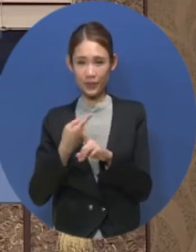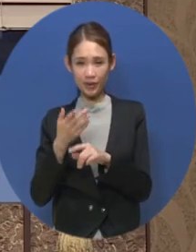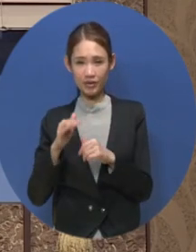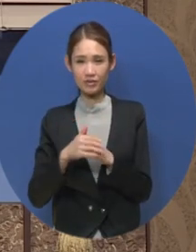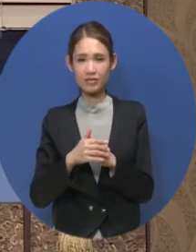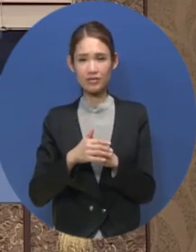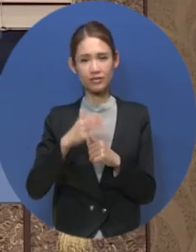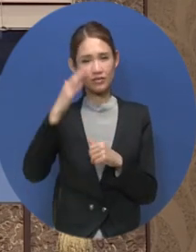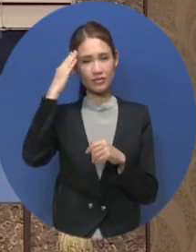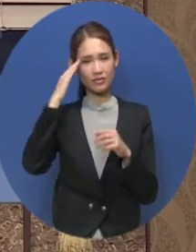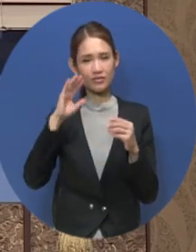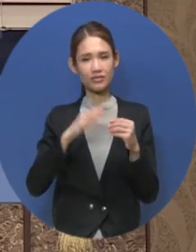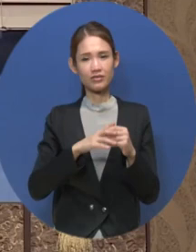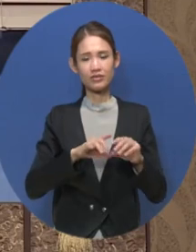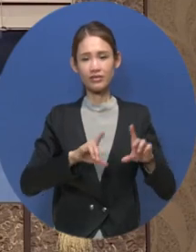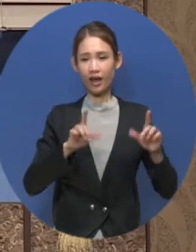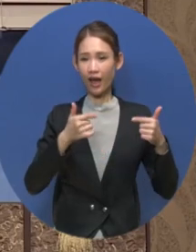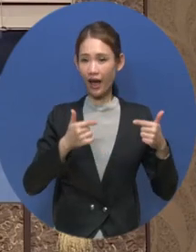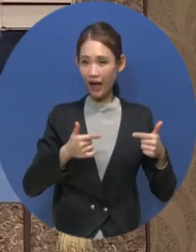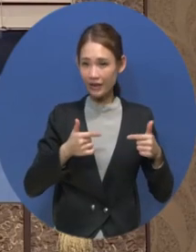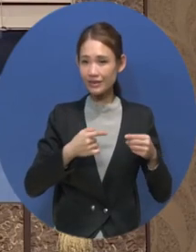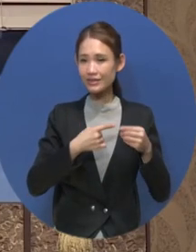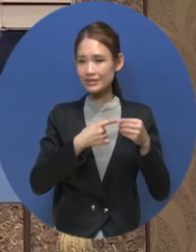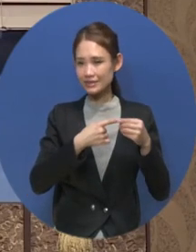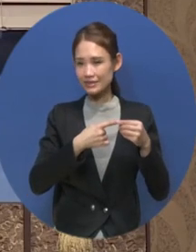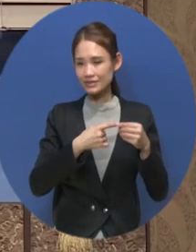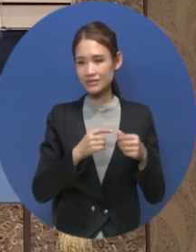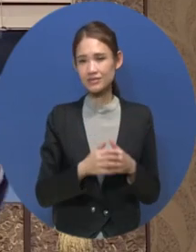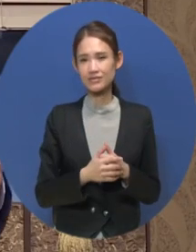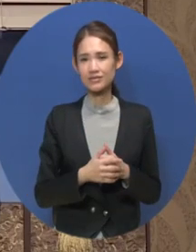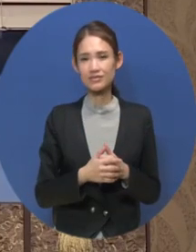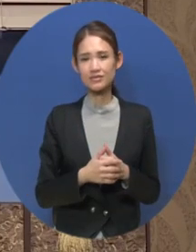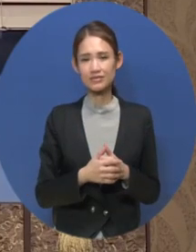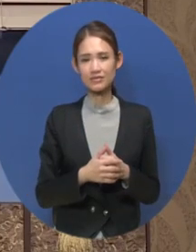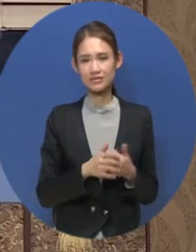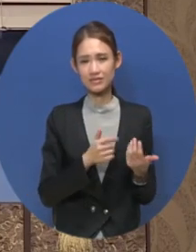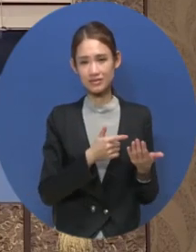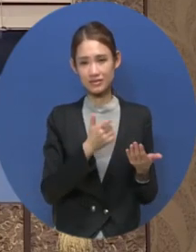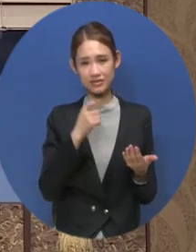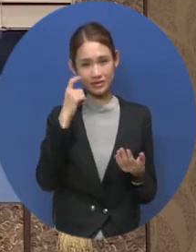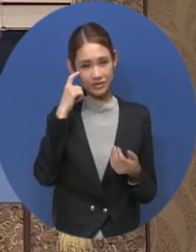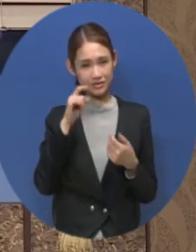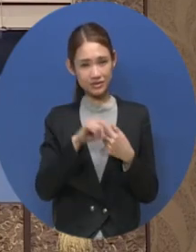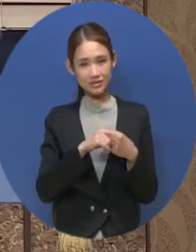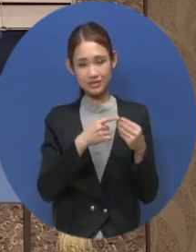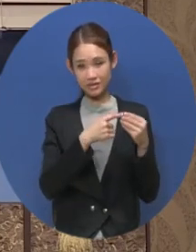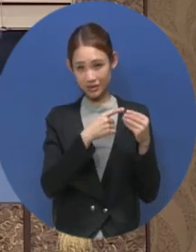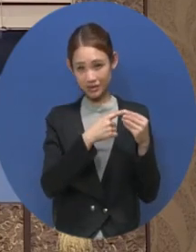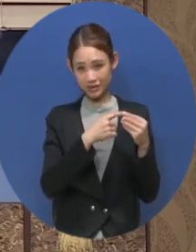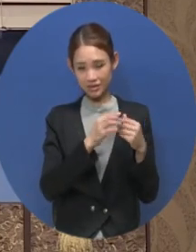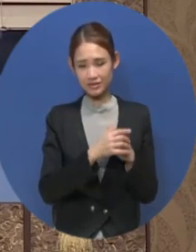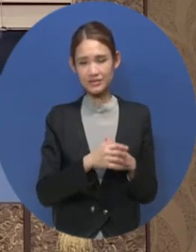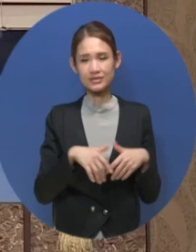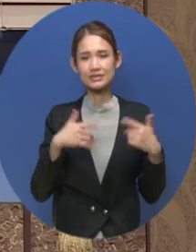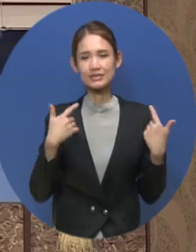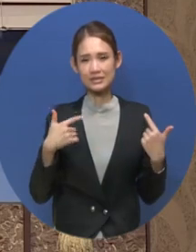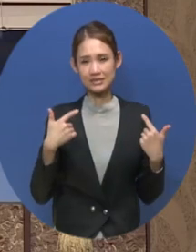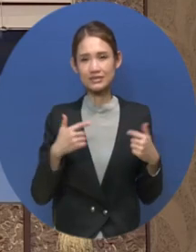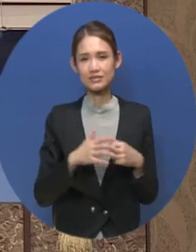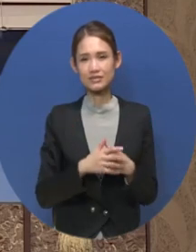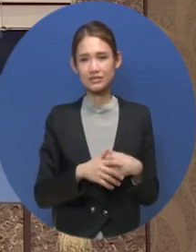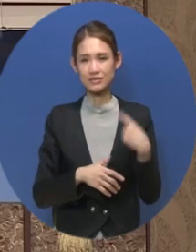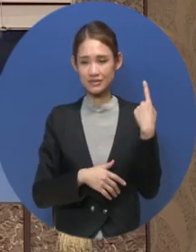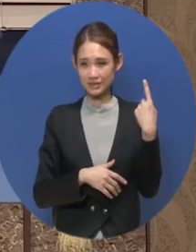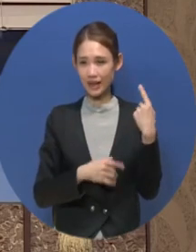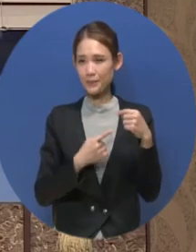네. 대한민국이 첫날은 항상 1등을 합니다. 왜냐하면 사격이 첫 경기 첫 종목이어가지고 그렇기 때문에.